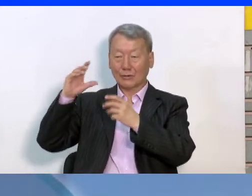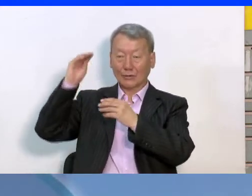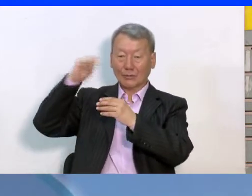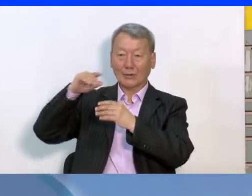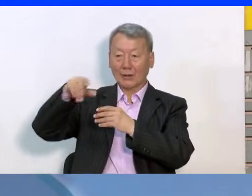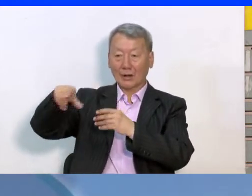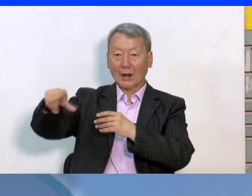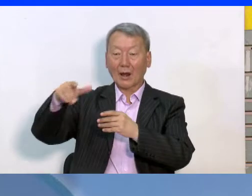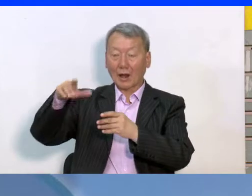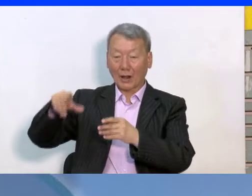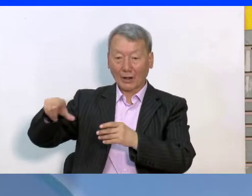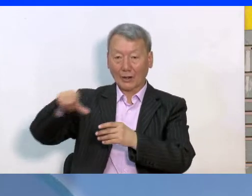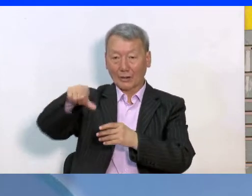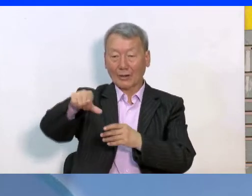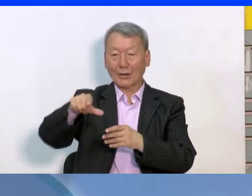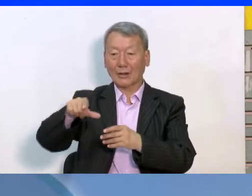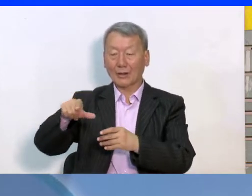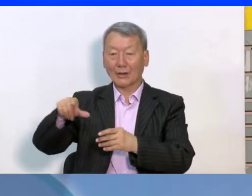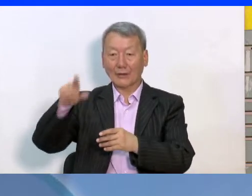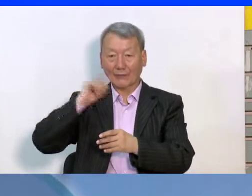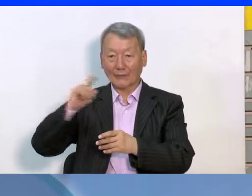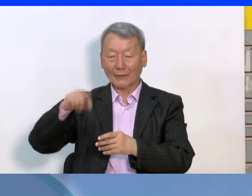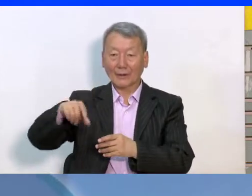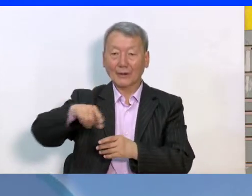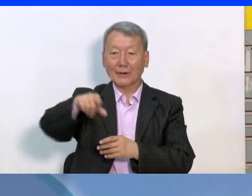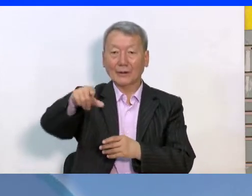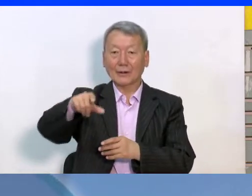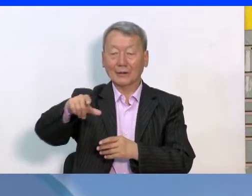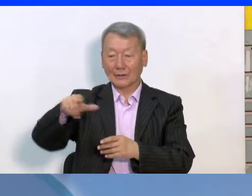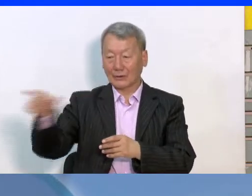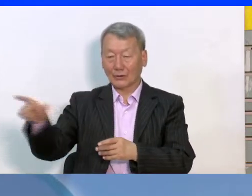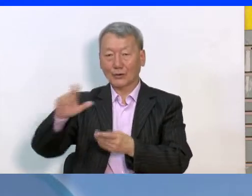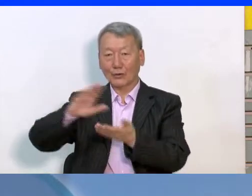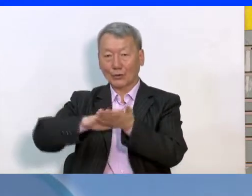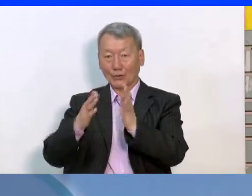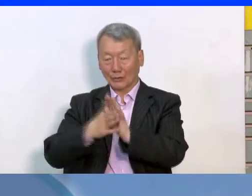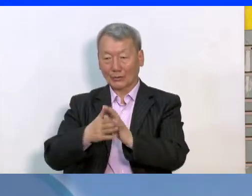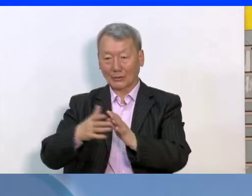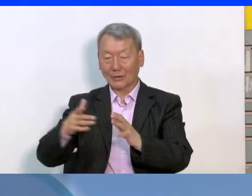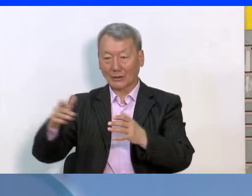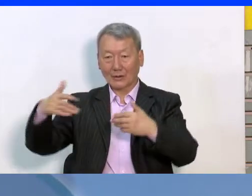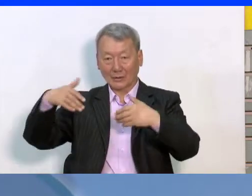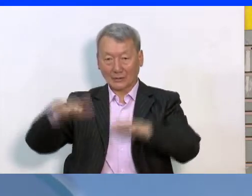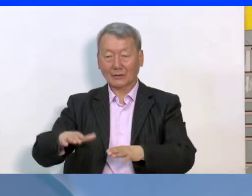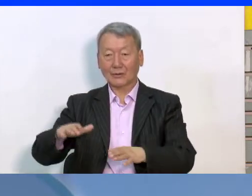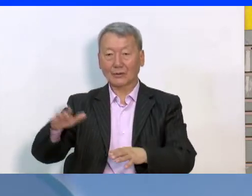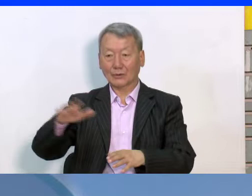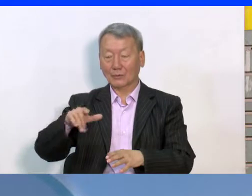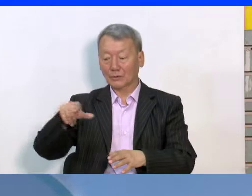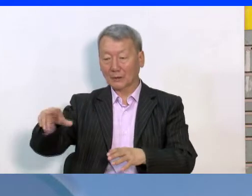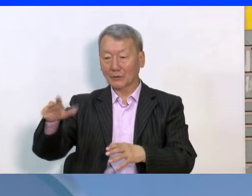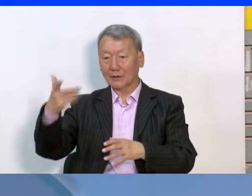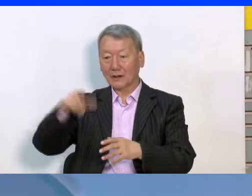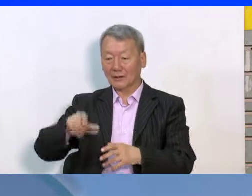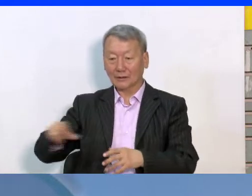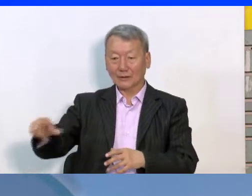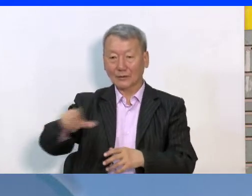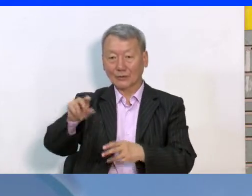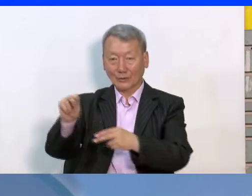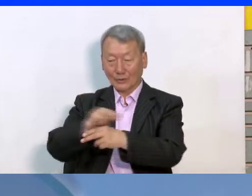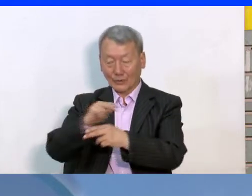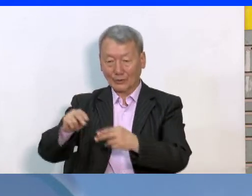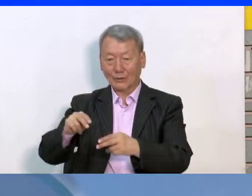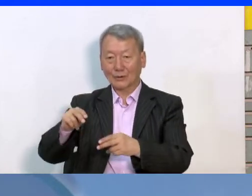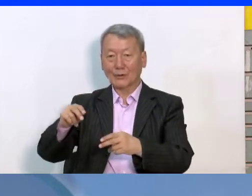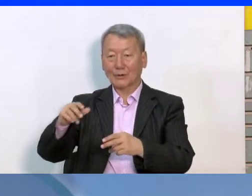жол салынган, ошол жолго салууну сунуштап макулдук алып, мындай чечилди да маселе, оң жагына чечилген. Бул биздин